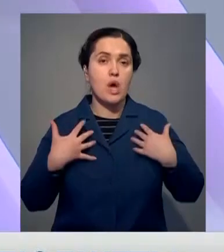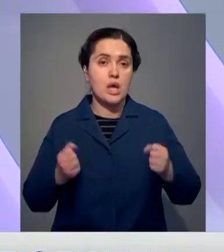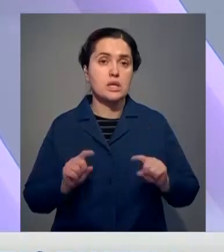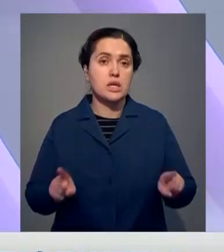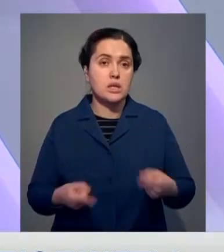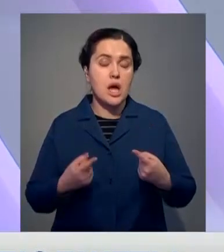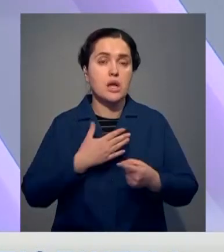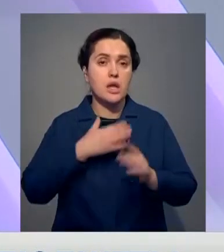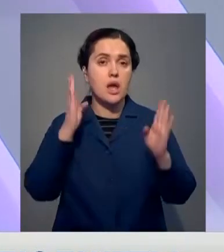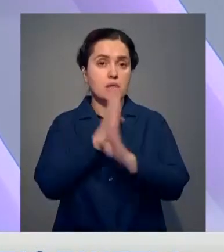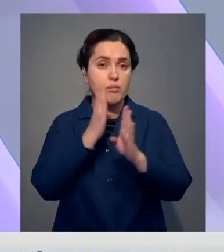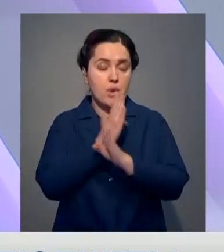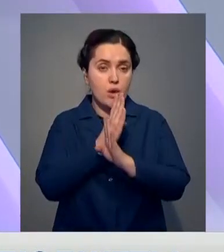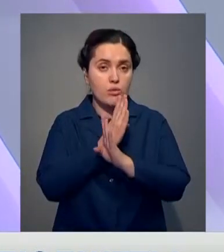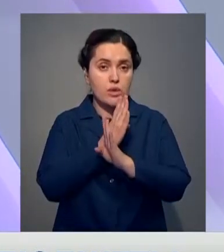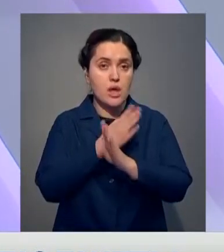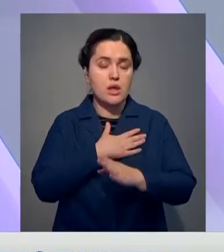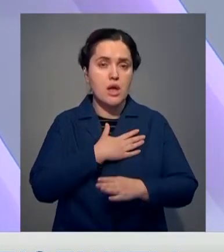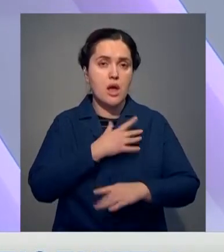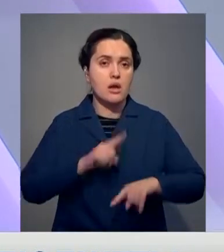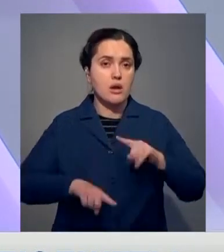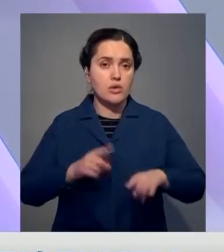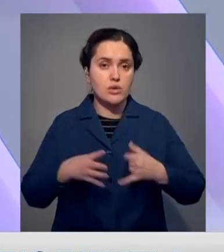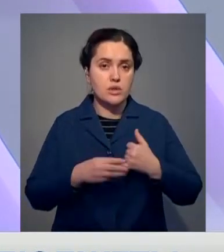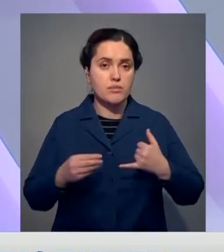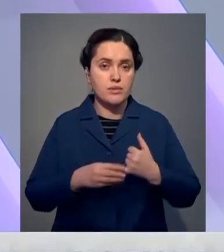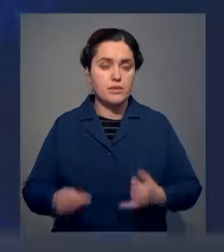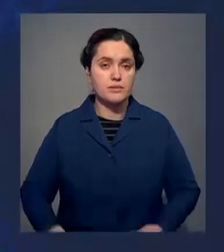нашей экологии, нашей родной земли.